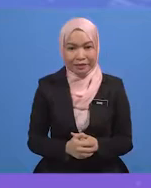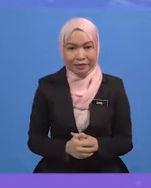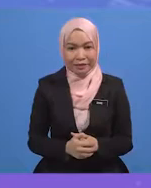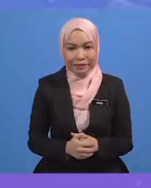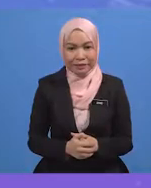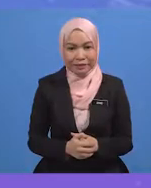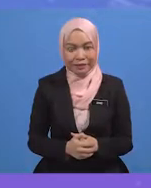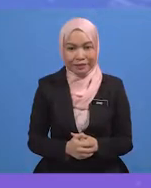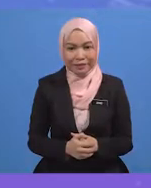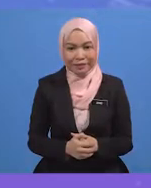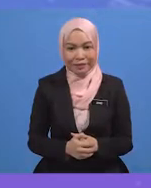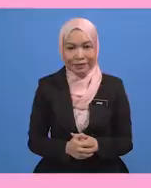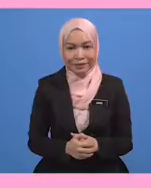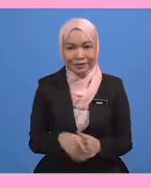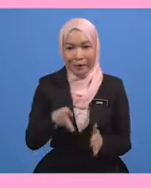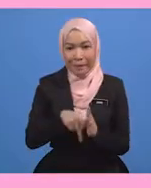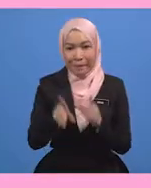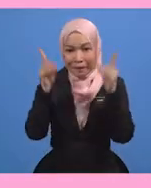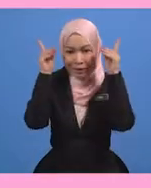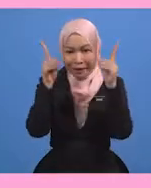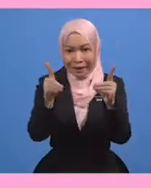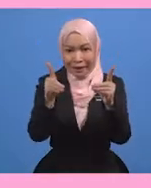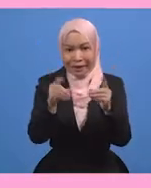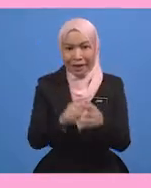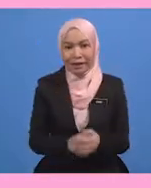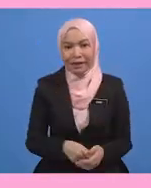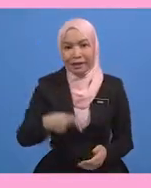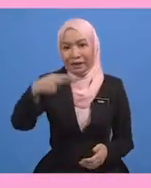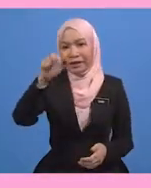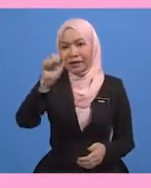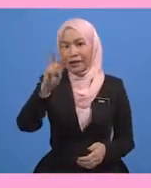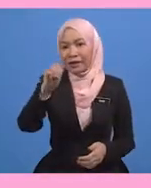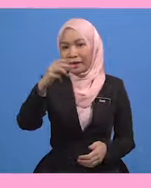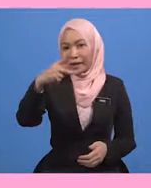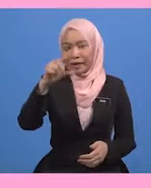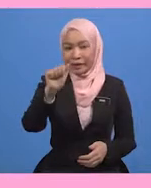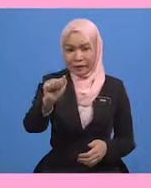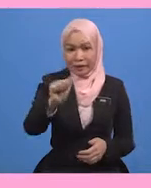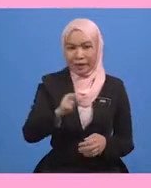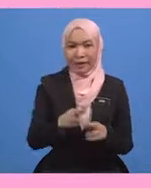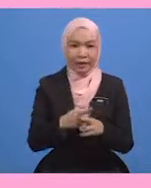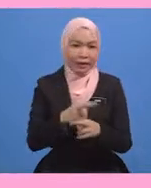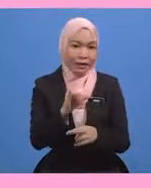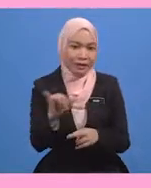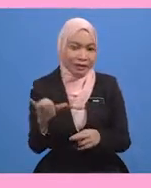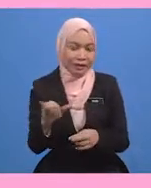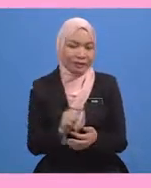susur galur pendidikan Hamka. Inilah dia peta perjalanan pendidikan secara